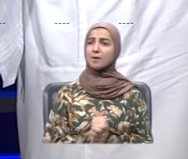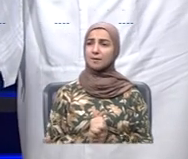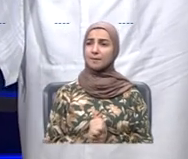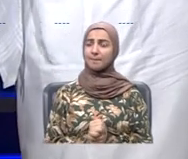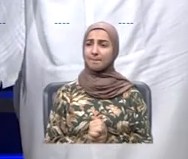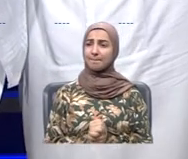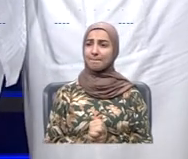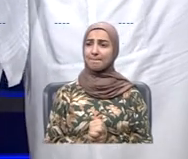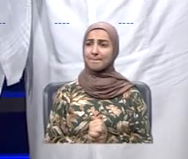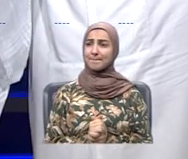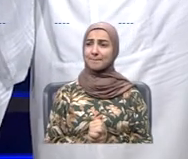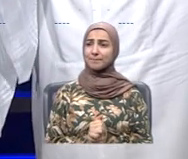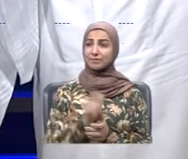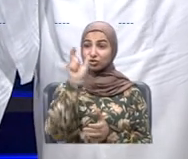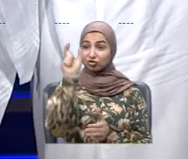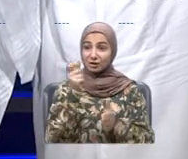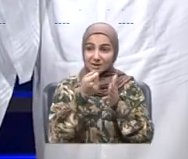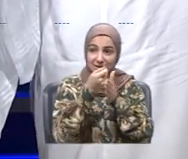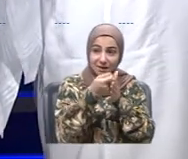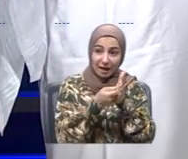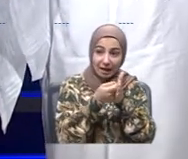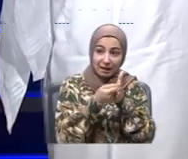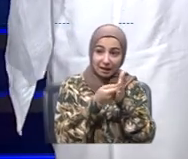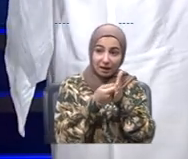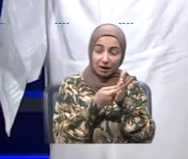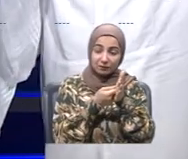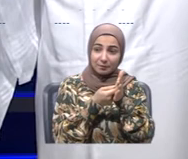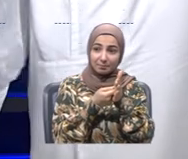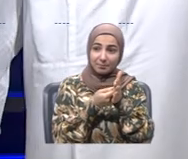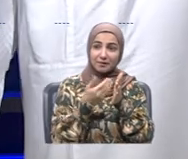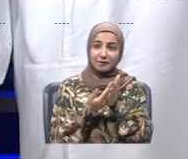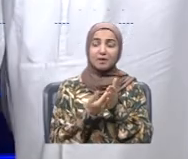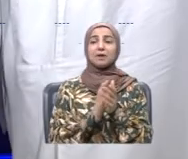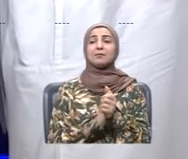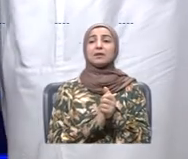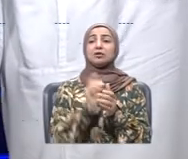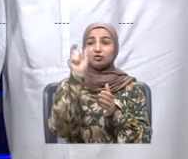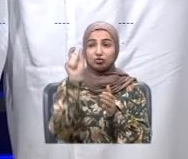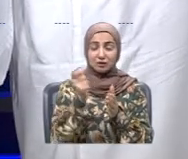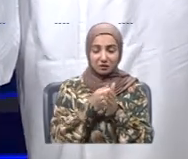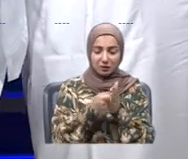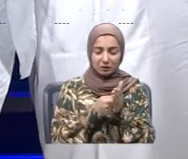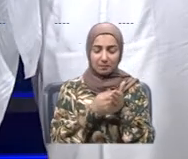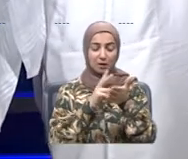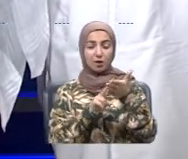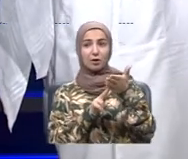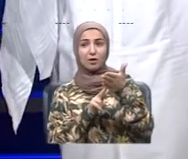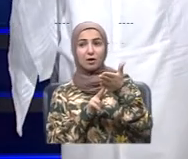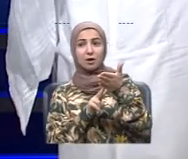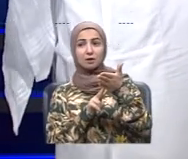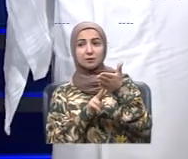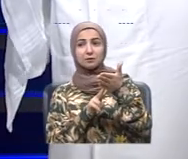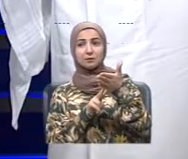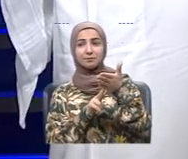يتعلق بالكاتب نفسه الذي نقرأ له، فقد يتأثر القارئ بسيرة